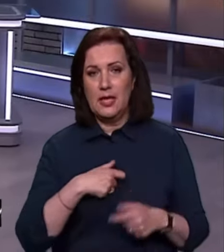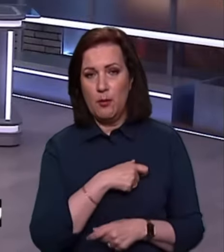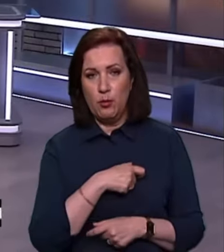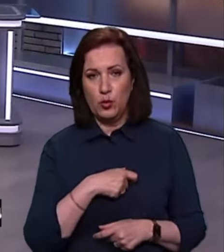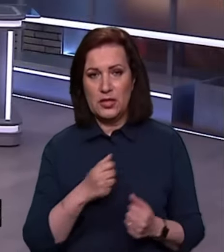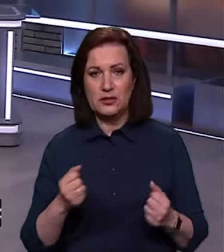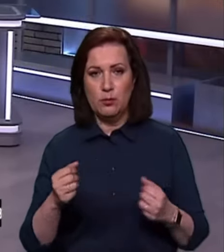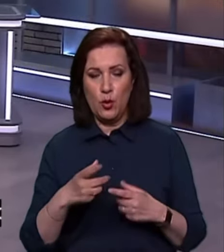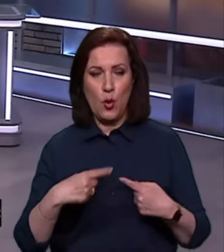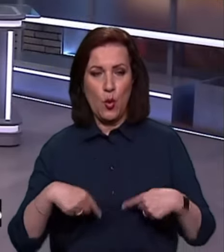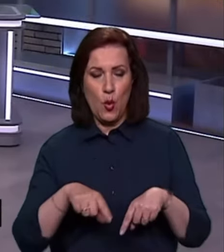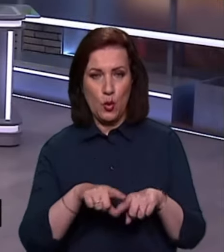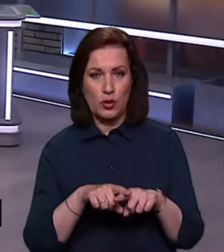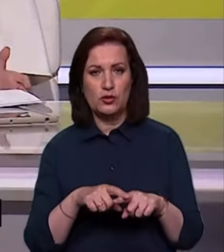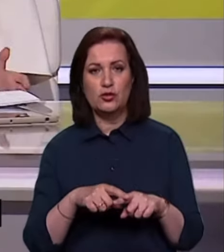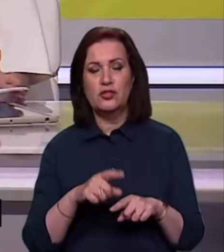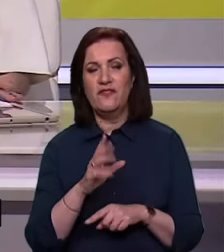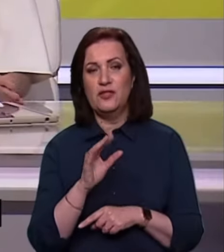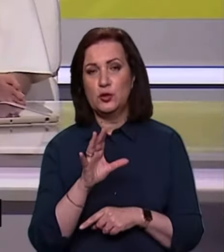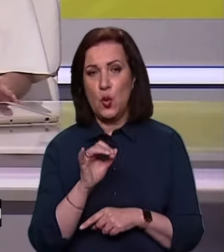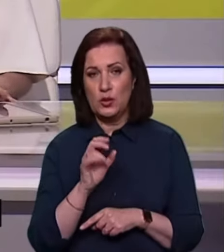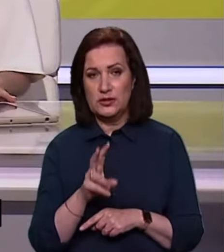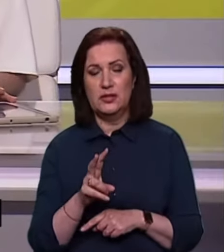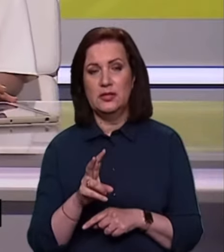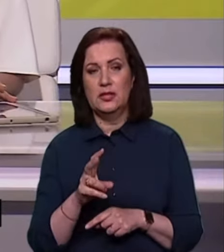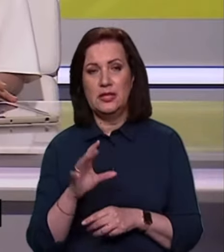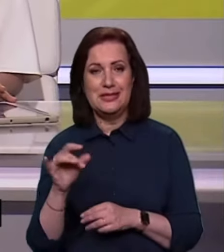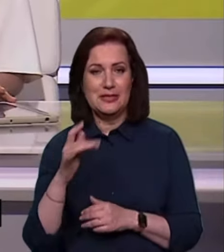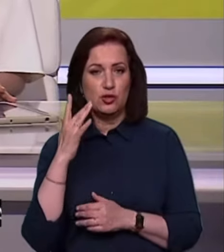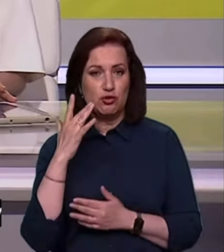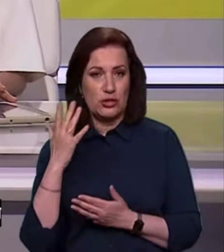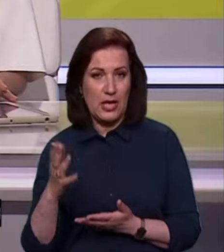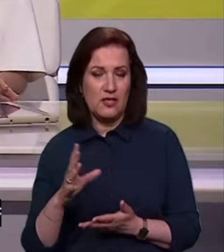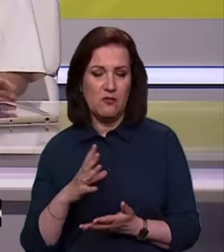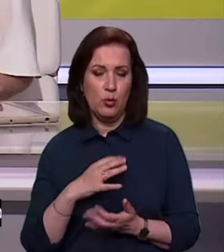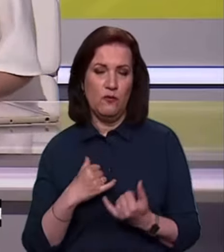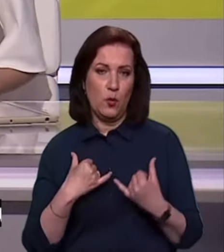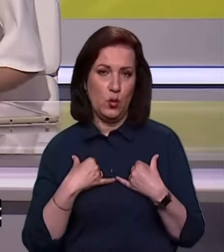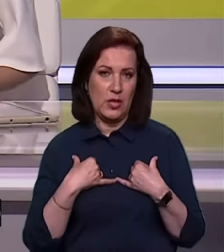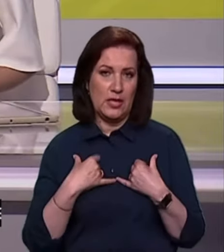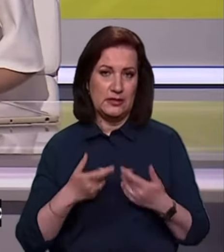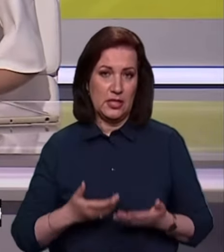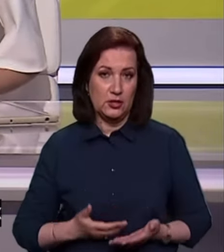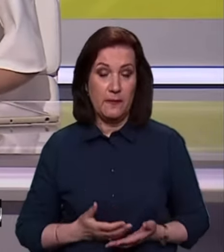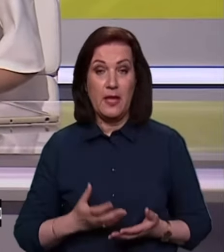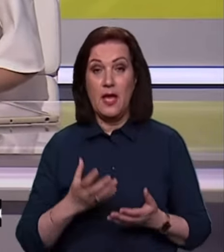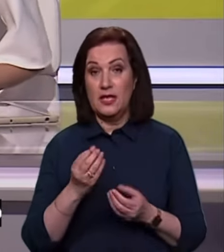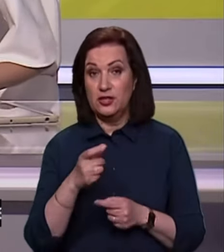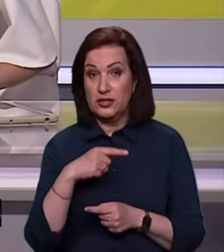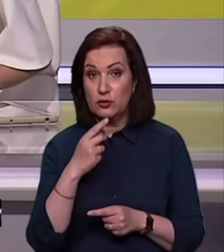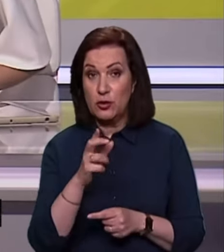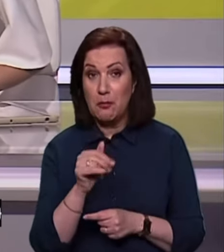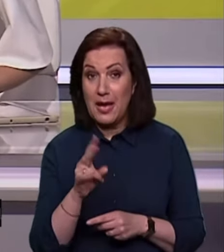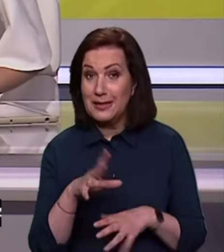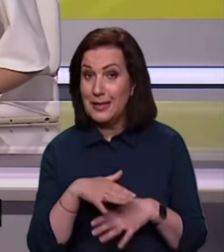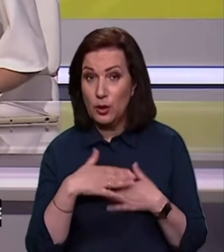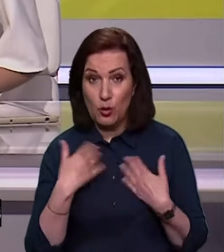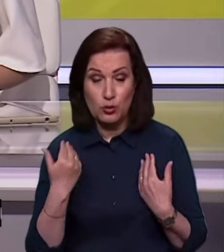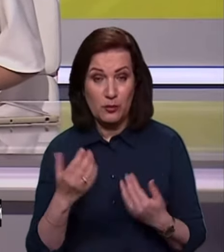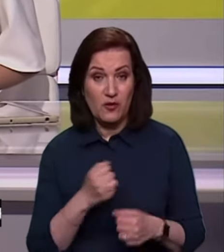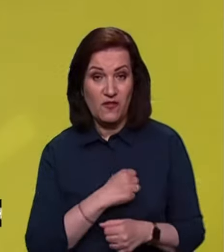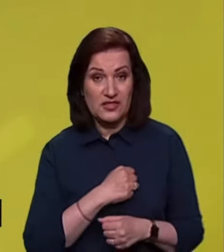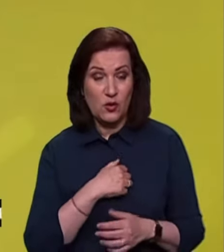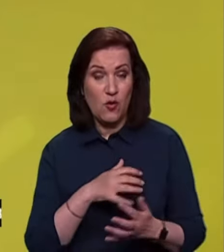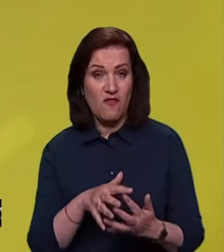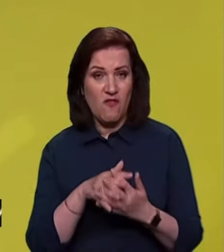окружних зборів округу Рок, штату Вісконсін, зі Сполучених Штатів, був у нас наживо. Ще пан Юрій сказав, що Байден не хоче, щоб його